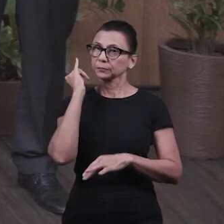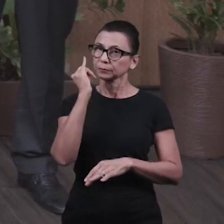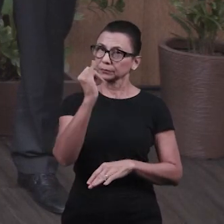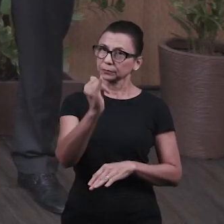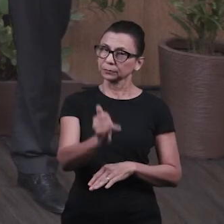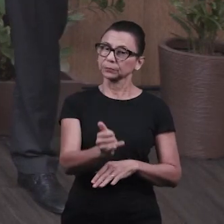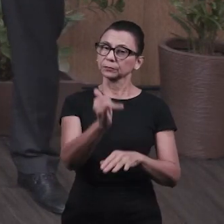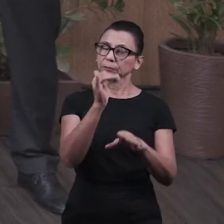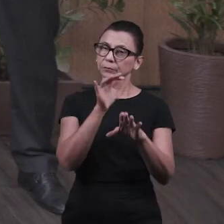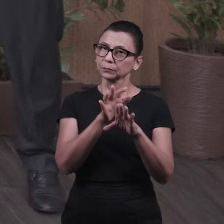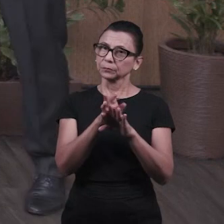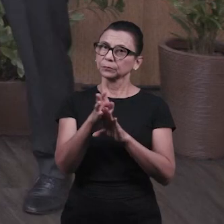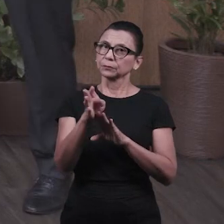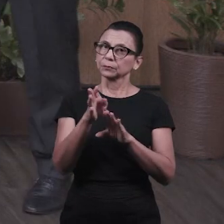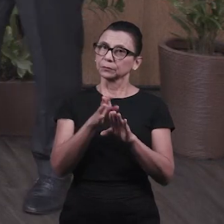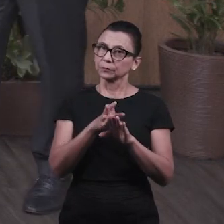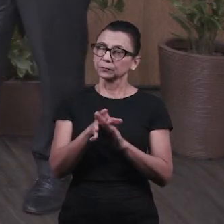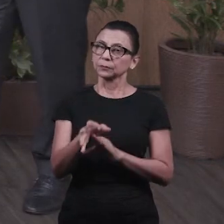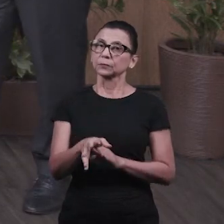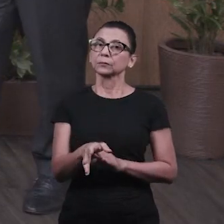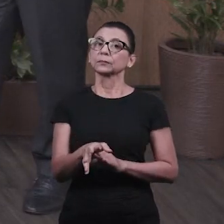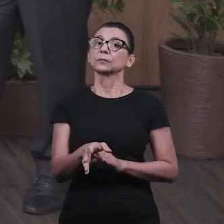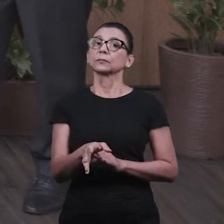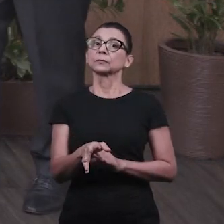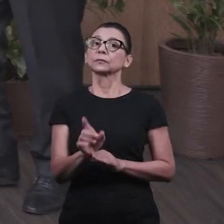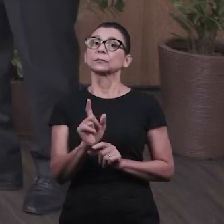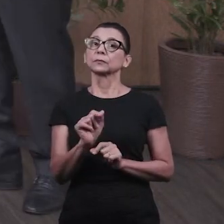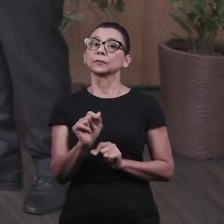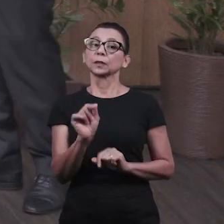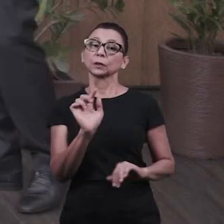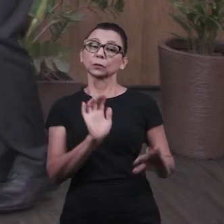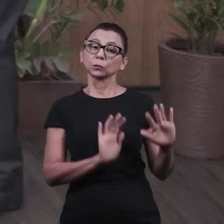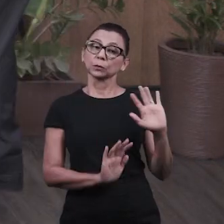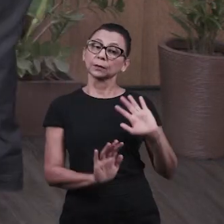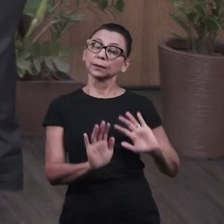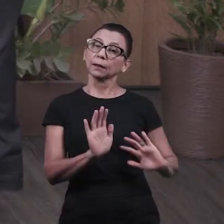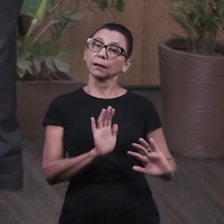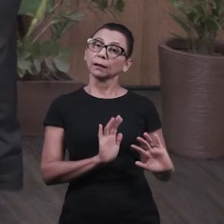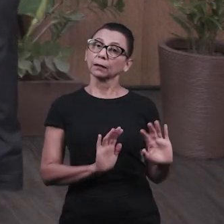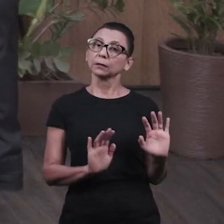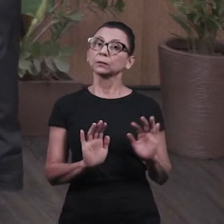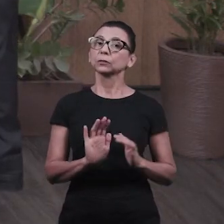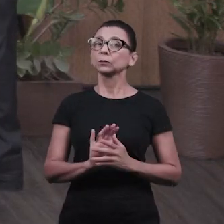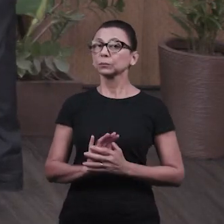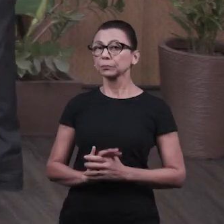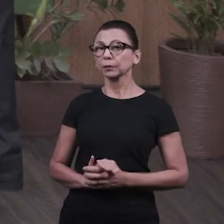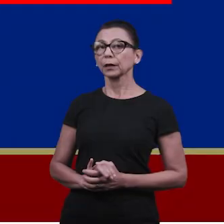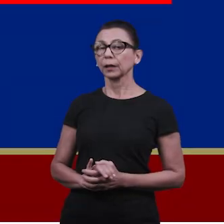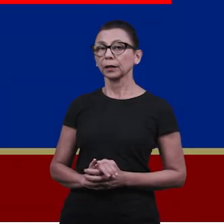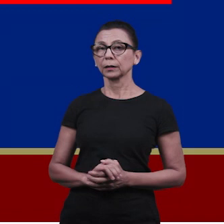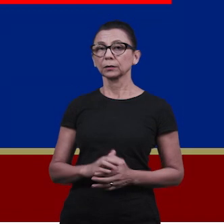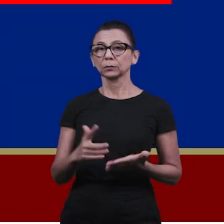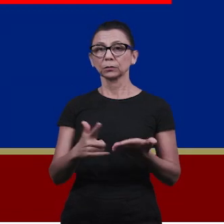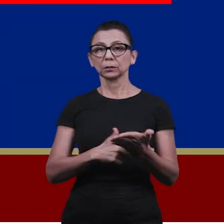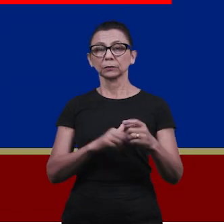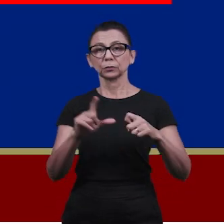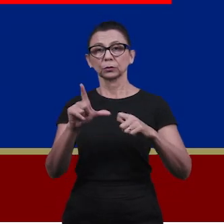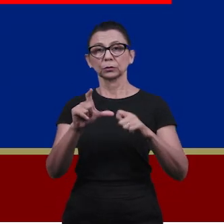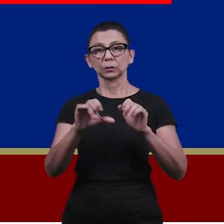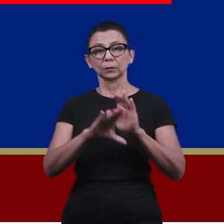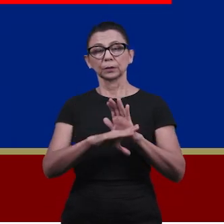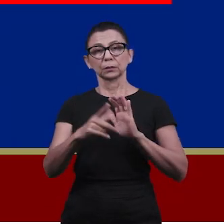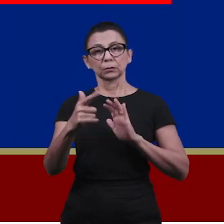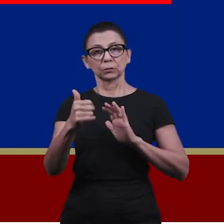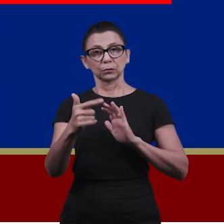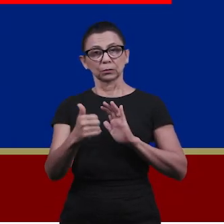besoin de faire très attention à cela. Voici en Luc 12, faites